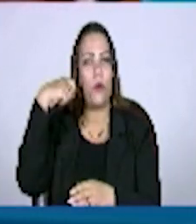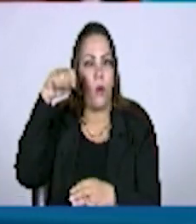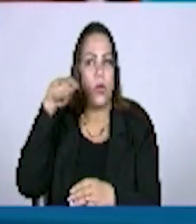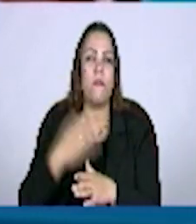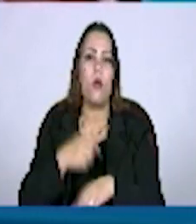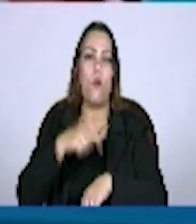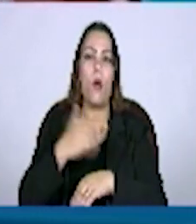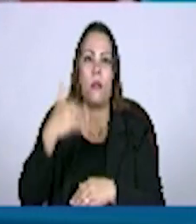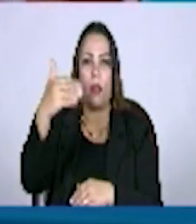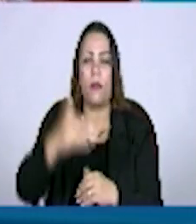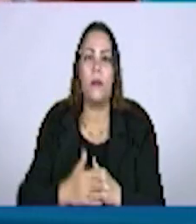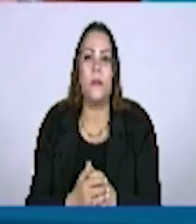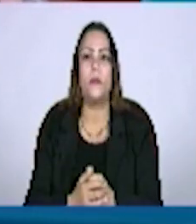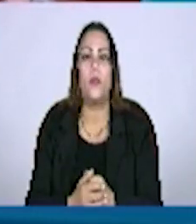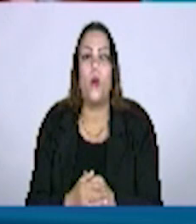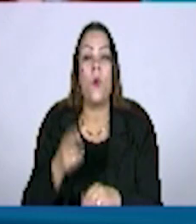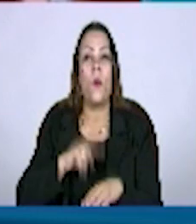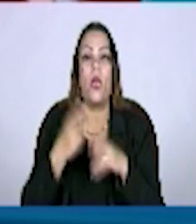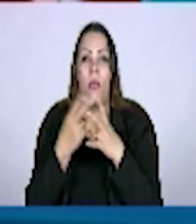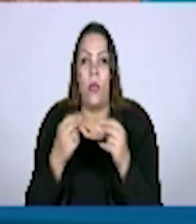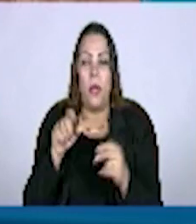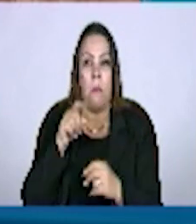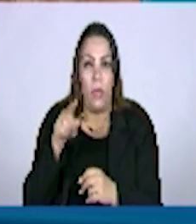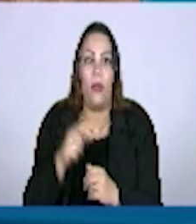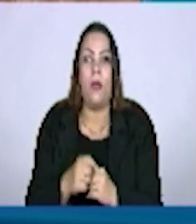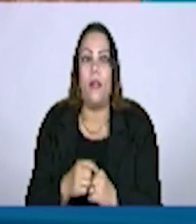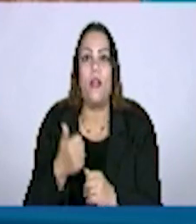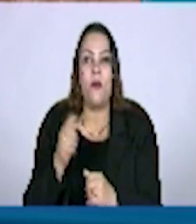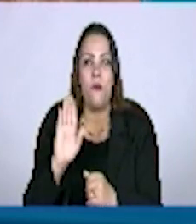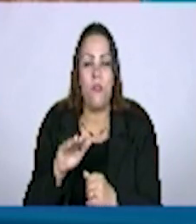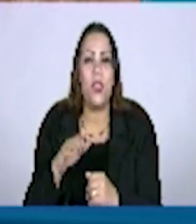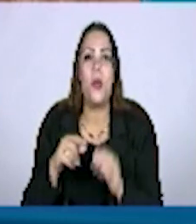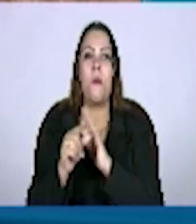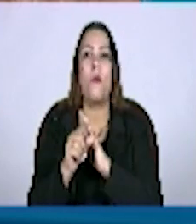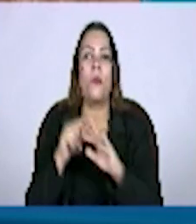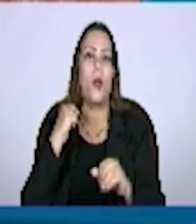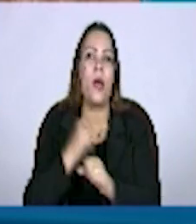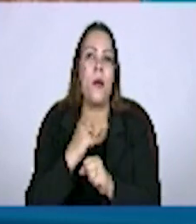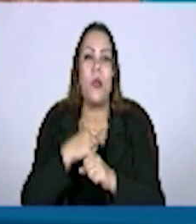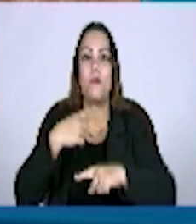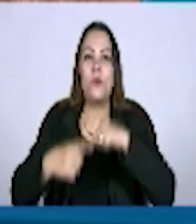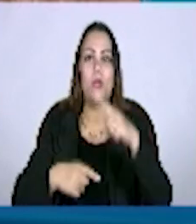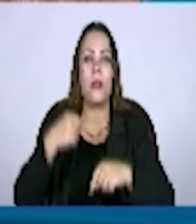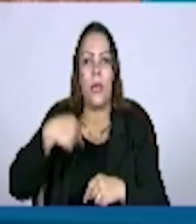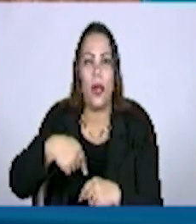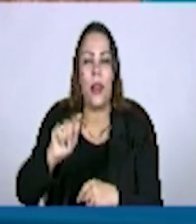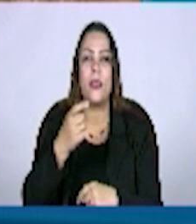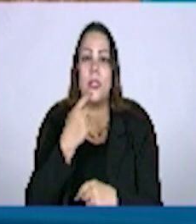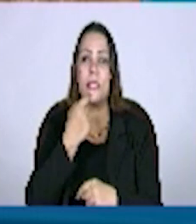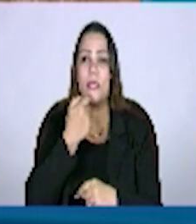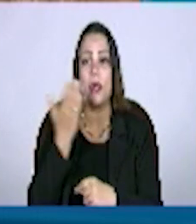خلال الفتره المقبله وكثير منها كان موضوع العمل مستمر خلال